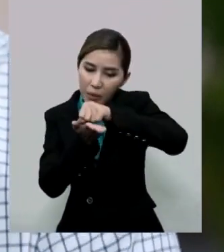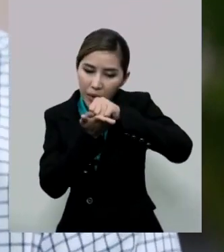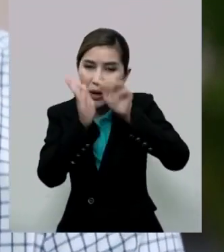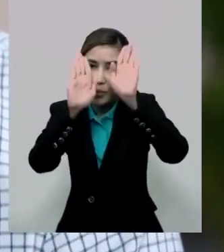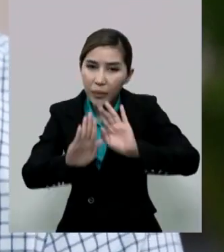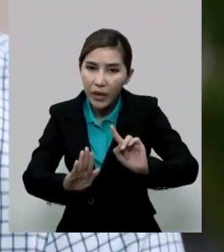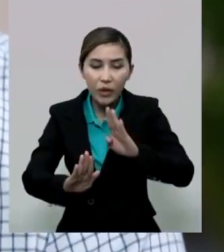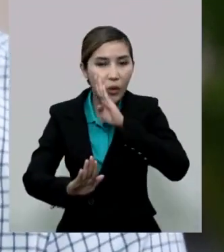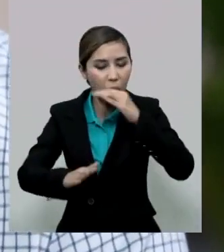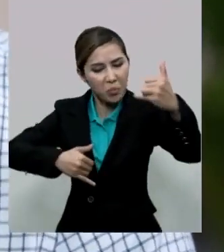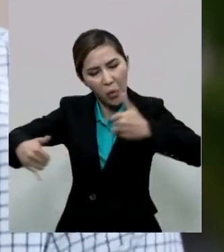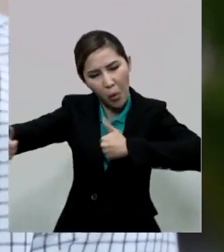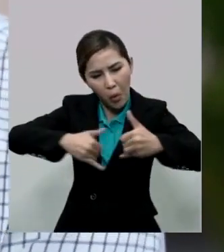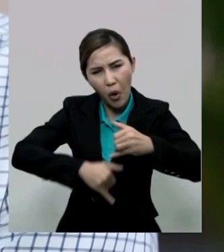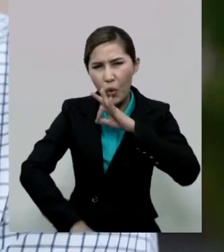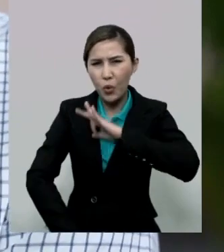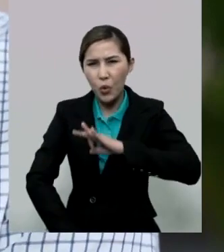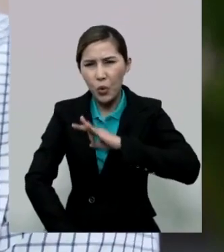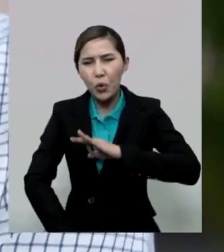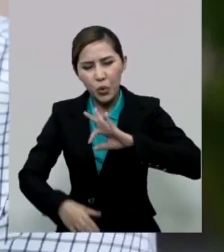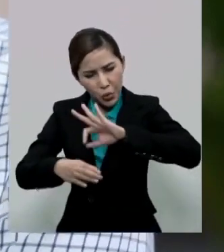ที่ดีวิธีการก็